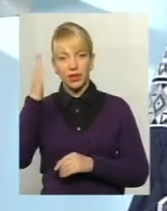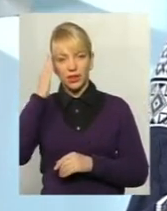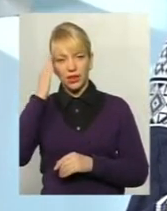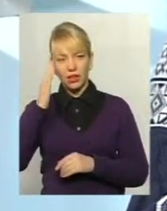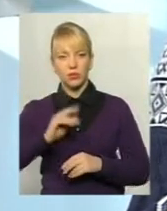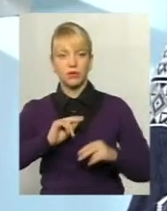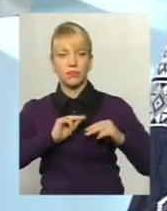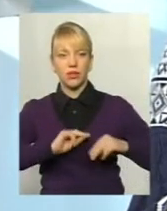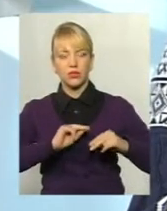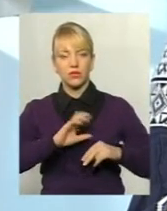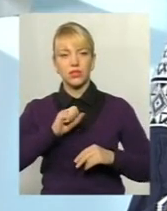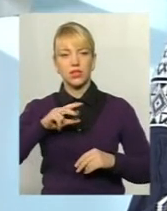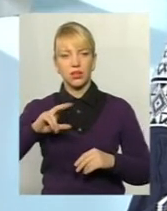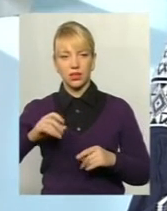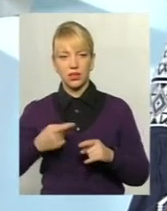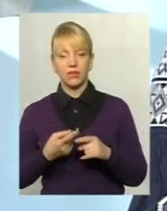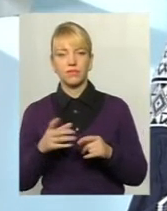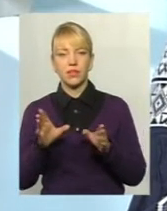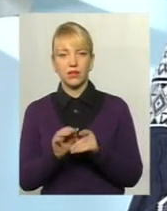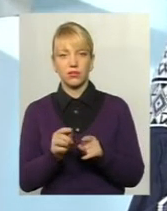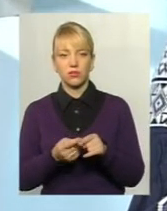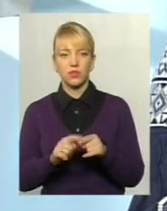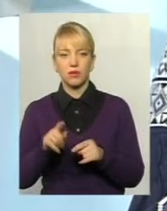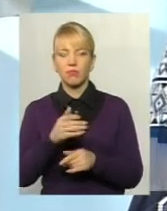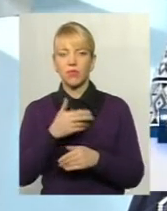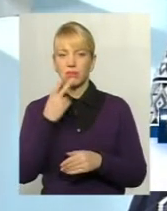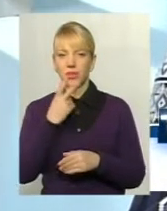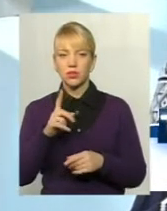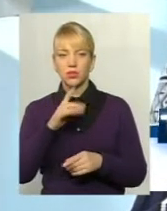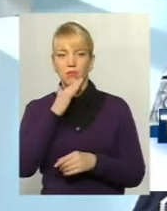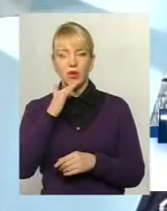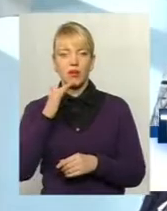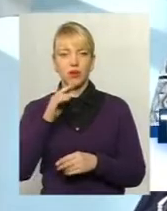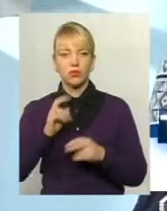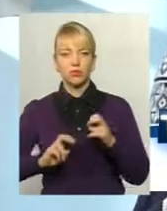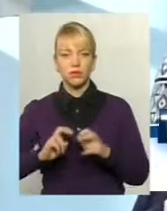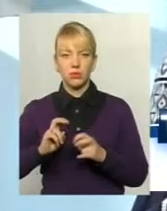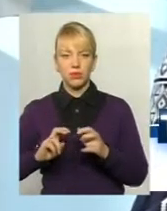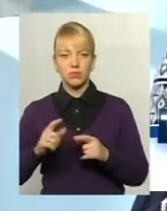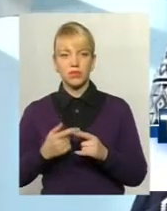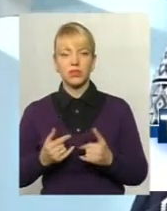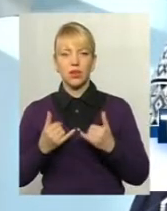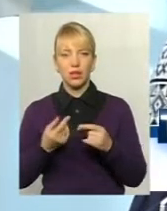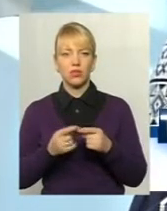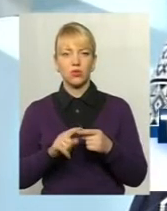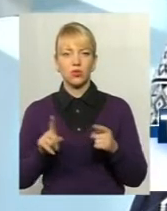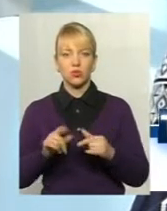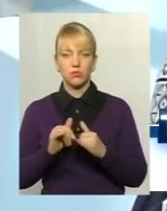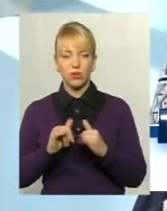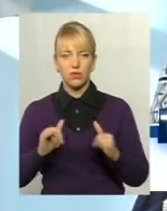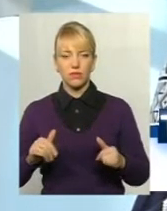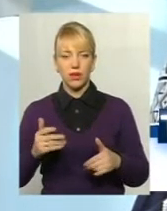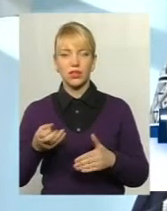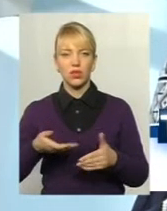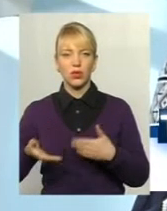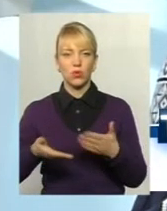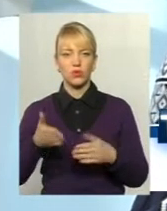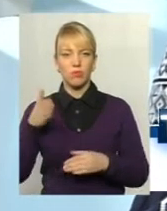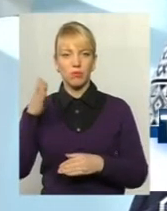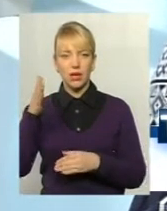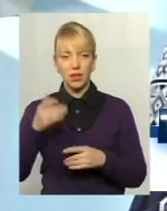працьовитістю. Разом з тим ми бачимо, що багато підприємств, аби для того, щоб розвиватися і рухатися вперед, відчуває